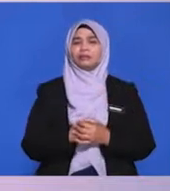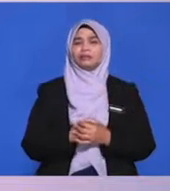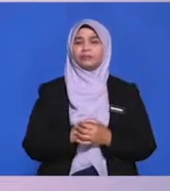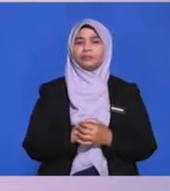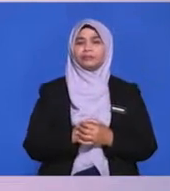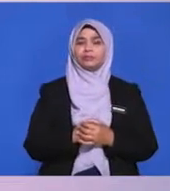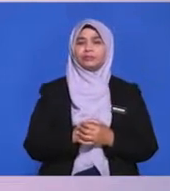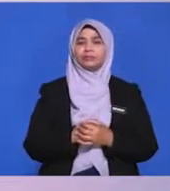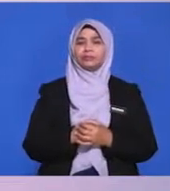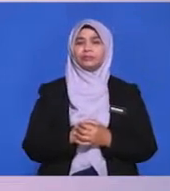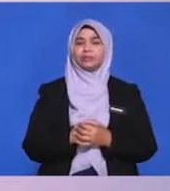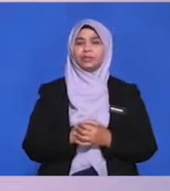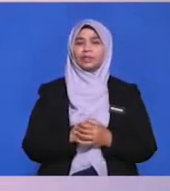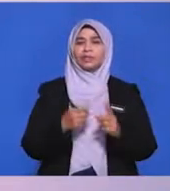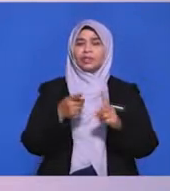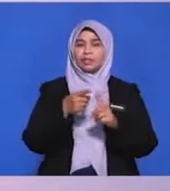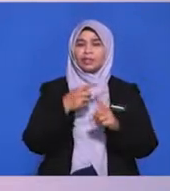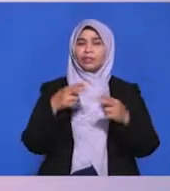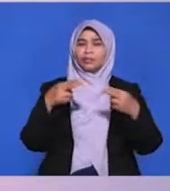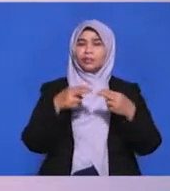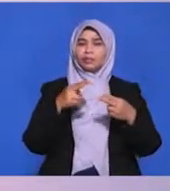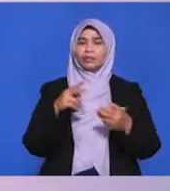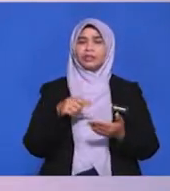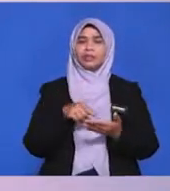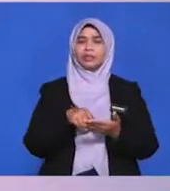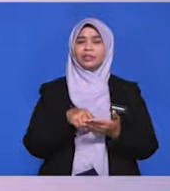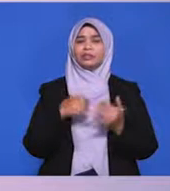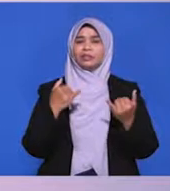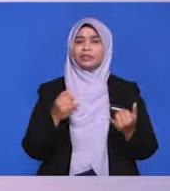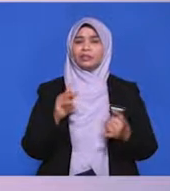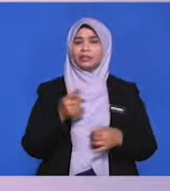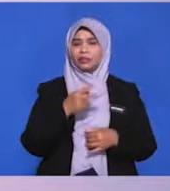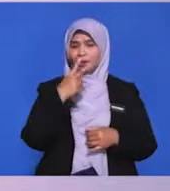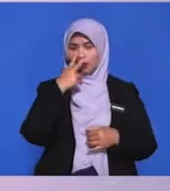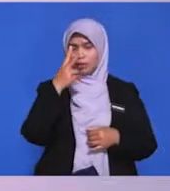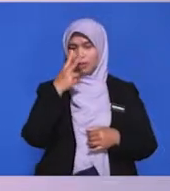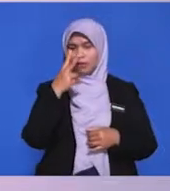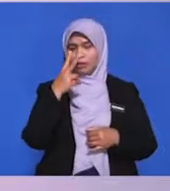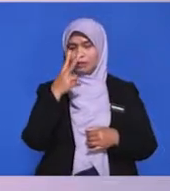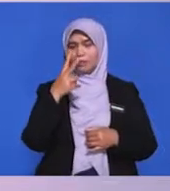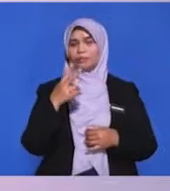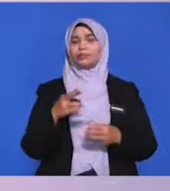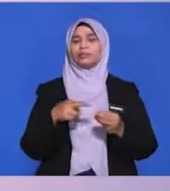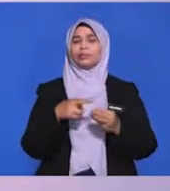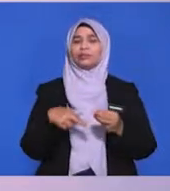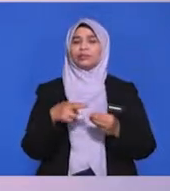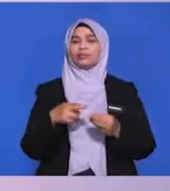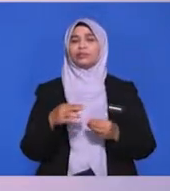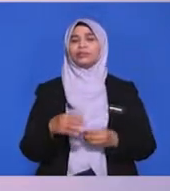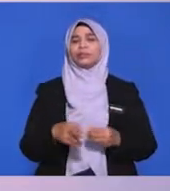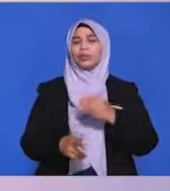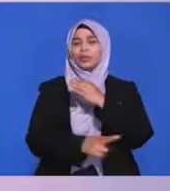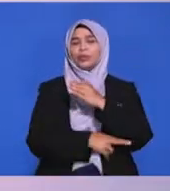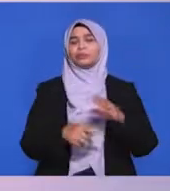suhu daripada hubungan ini sekarang barulah kita dapat menerbitkan rumus pagi hukum